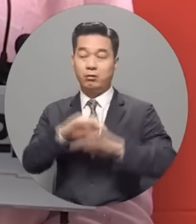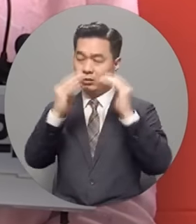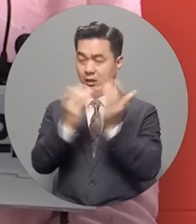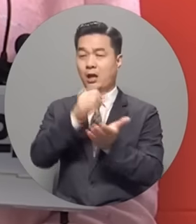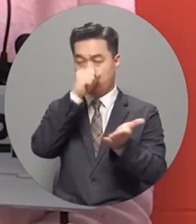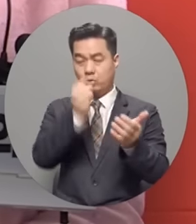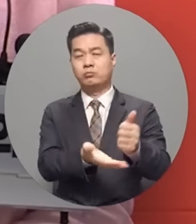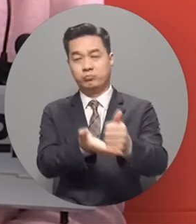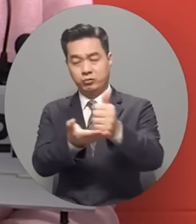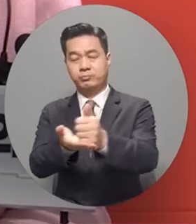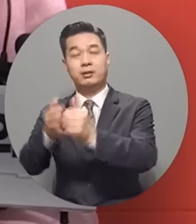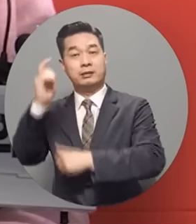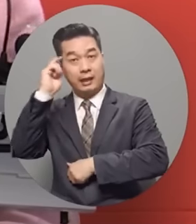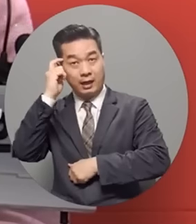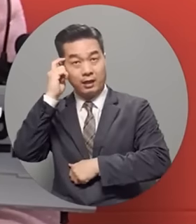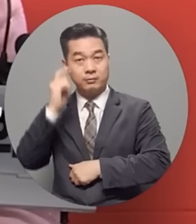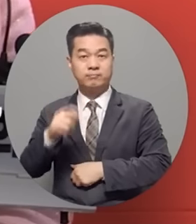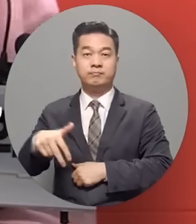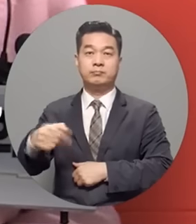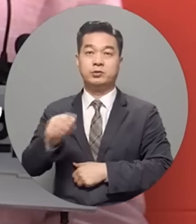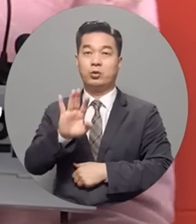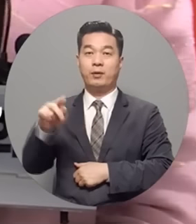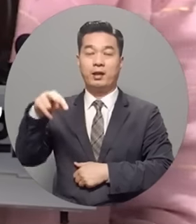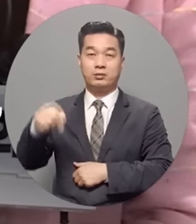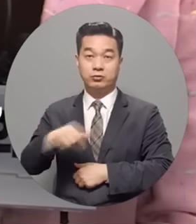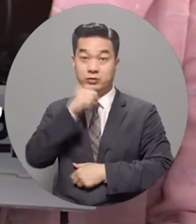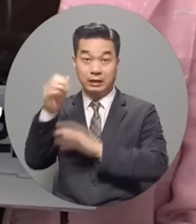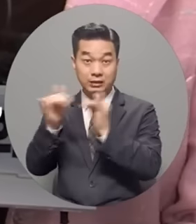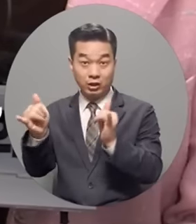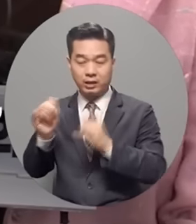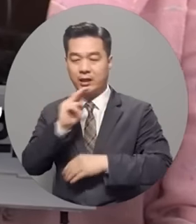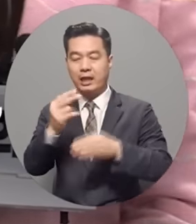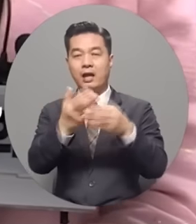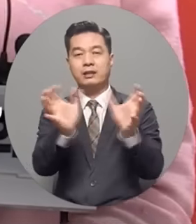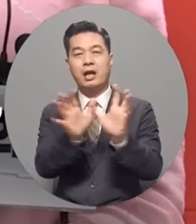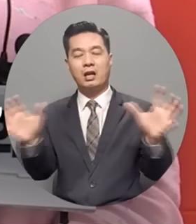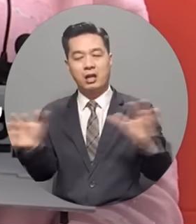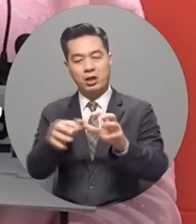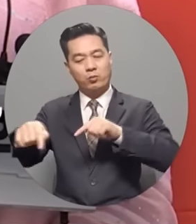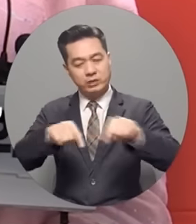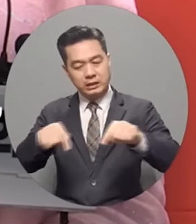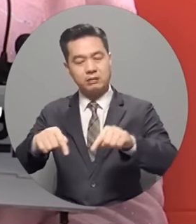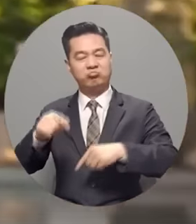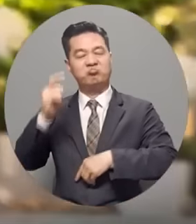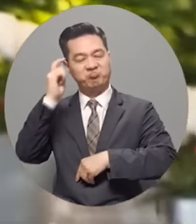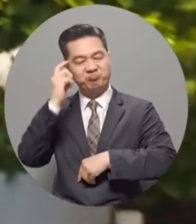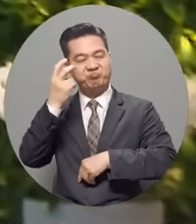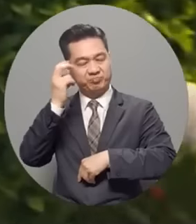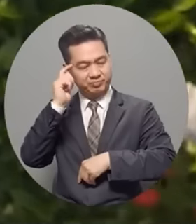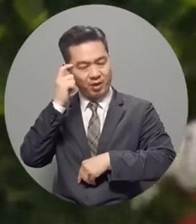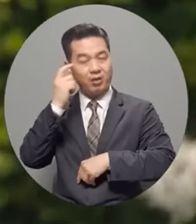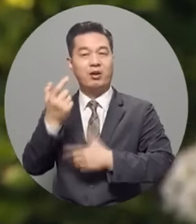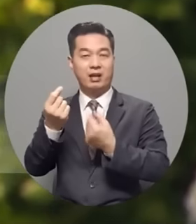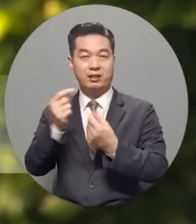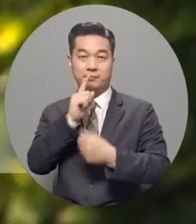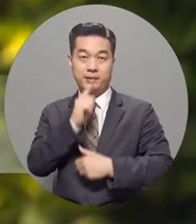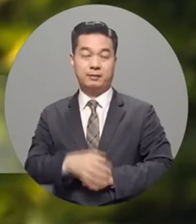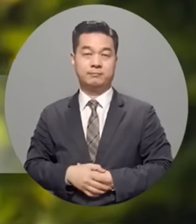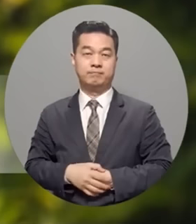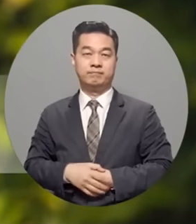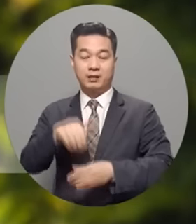했고, 국민의 미래 조배숙 당선인은 야당과 협치를 염두에 둔 검토가 아닌가라고 평가했습니다. 선거 참패 다음